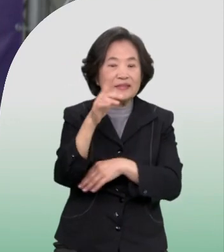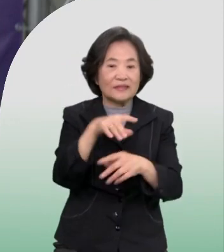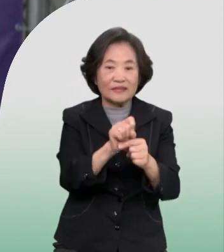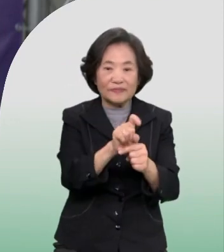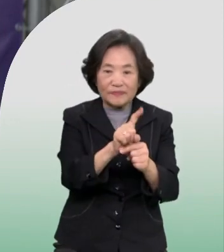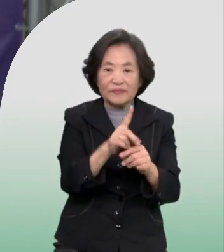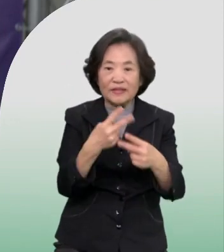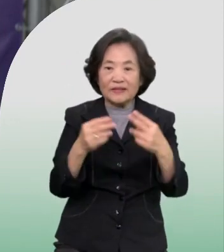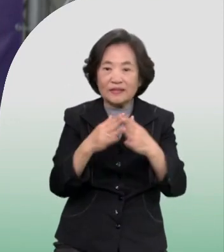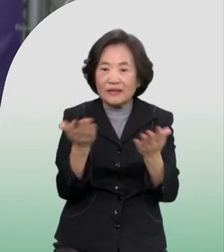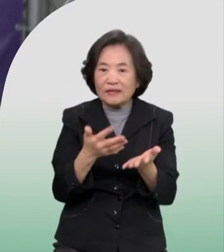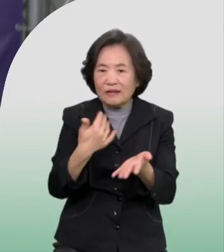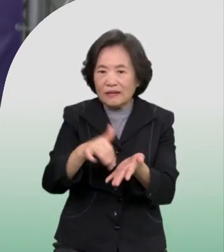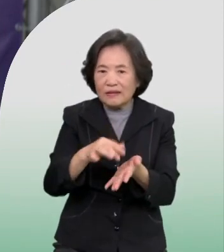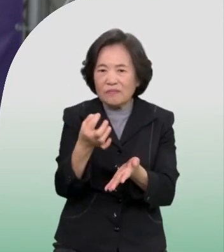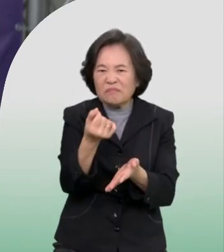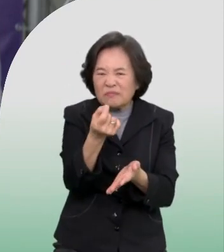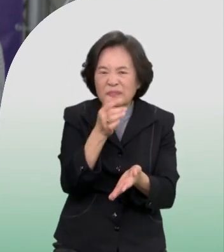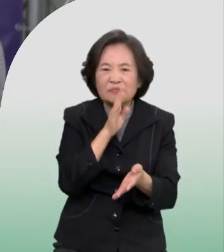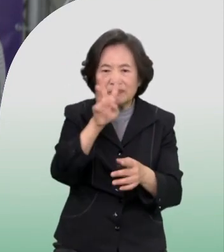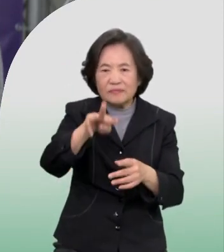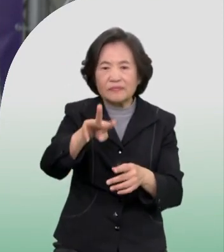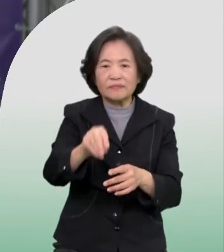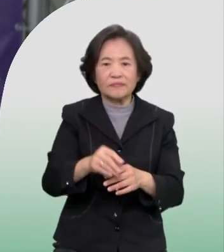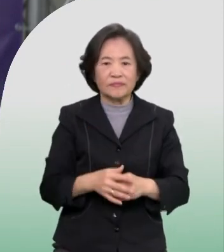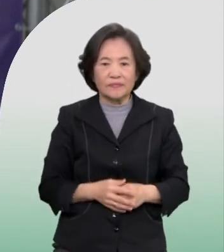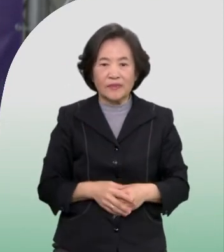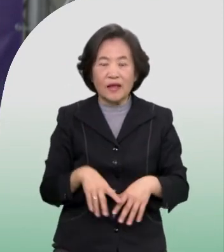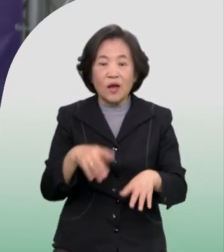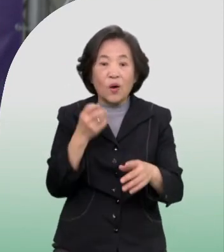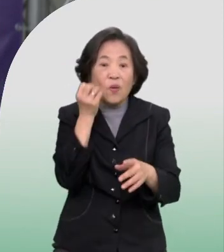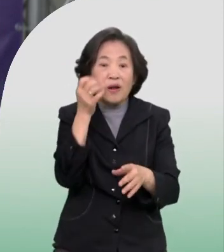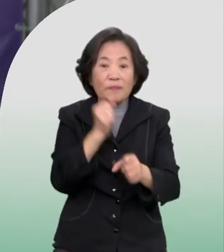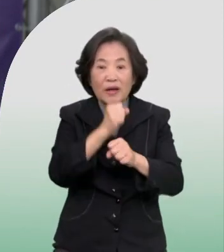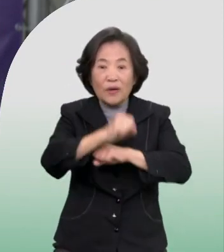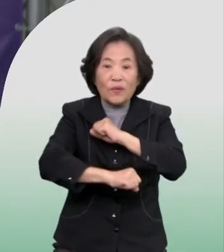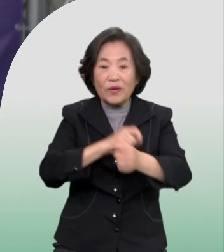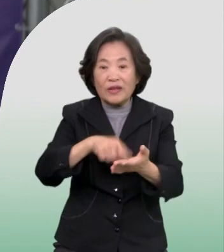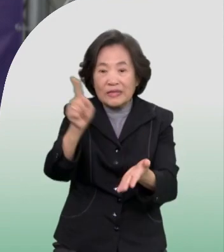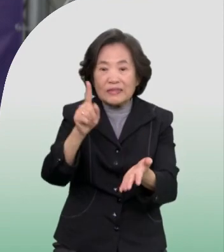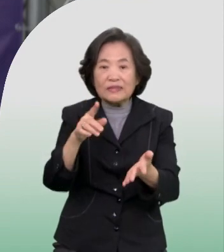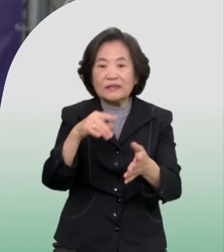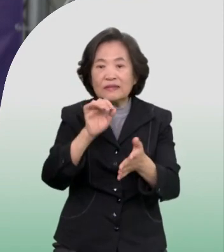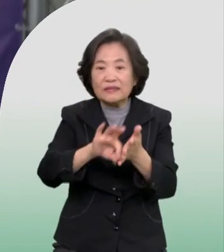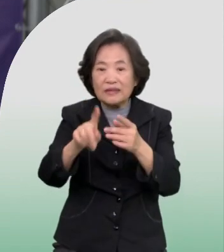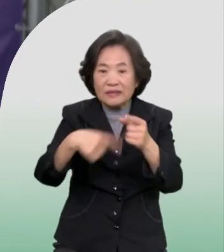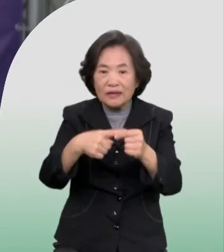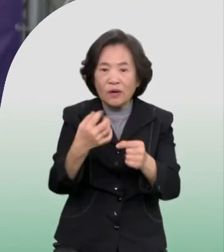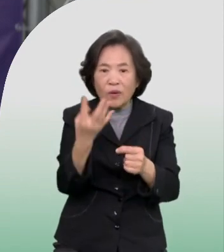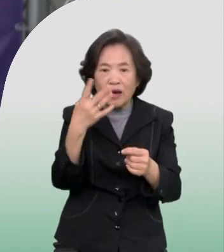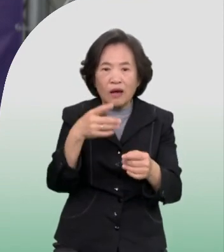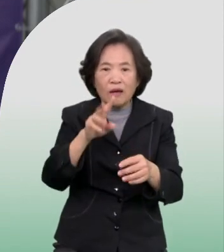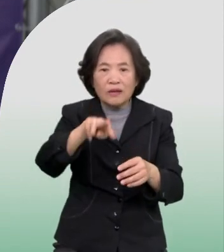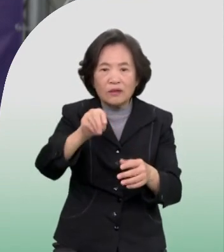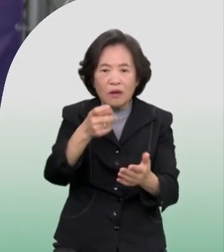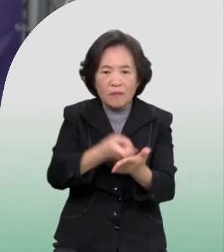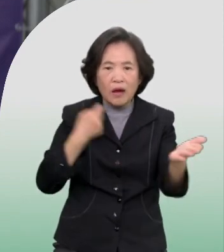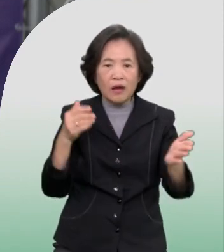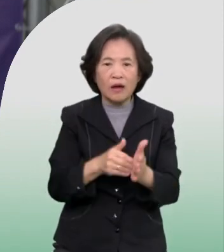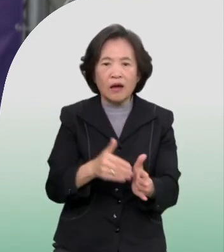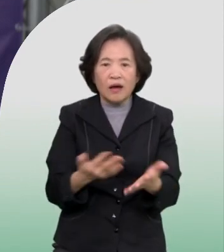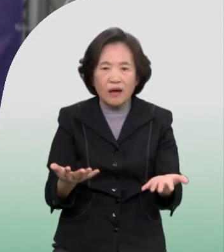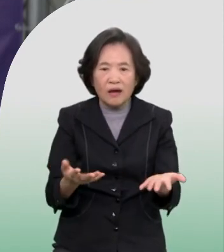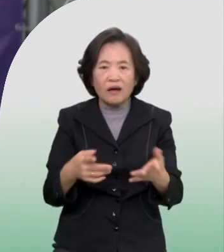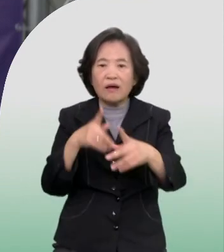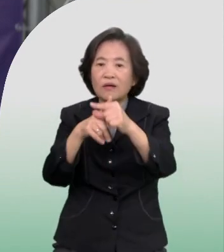经费编列是非常低的，只有3000万。那花莲可能办一场夏令嘉年华就3000万的经费就烧掉了，但